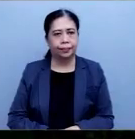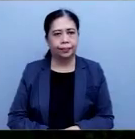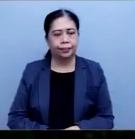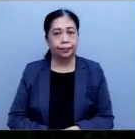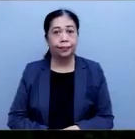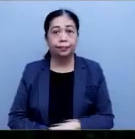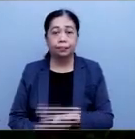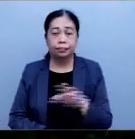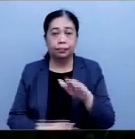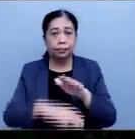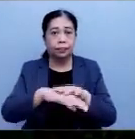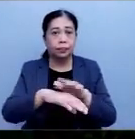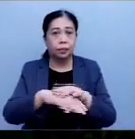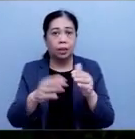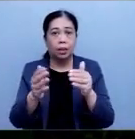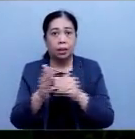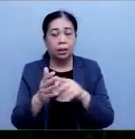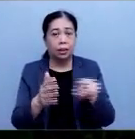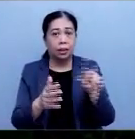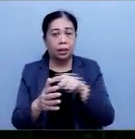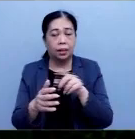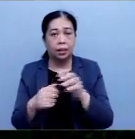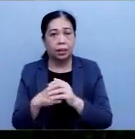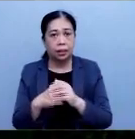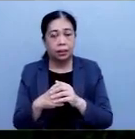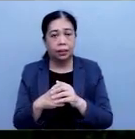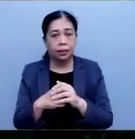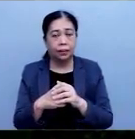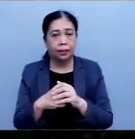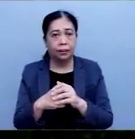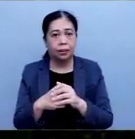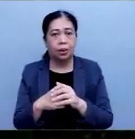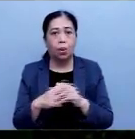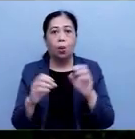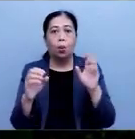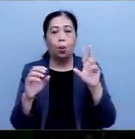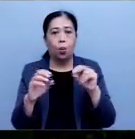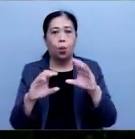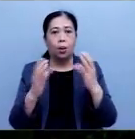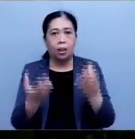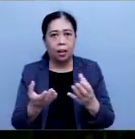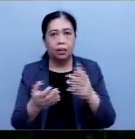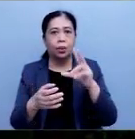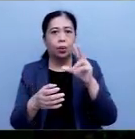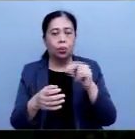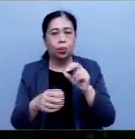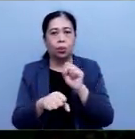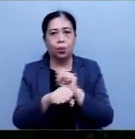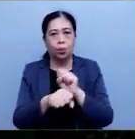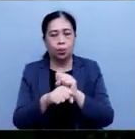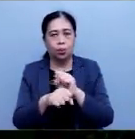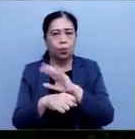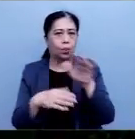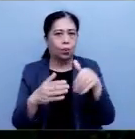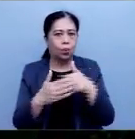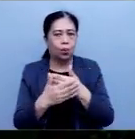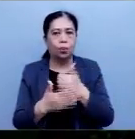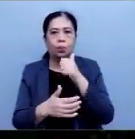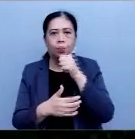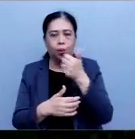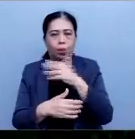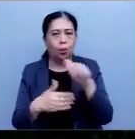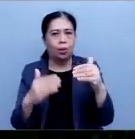Cheryl, paalala muli sa mga kapatid natin, walang pasok sa mga pampublikong paaralan sa lahat ng